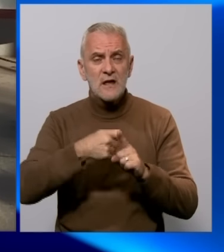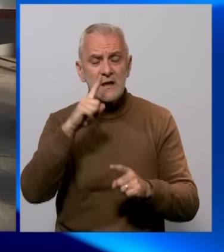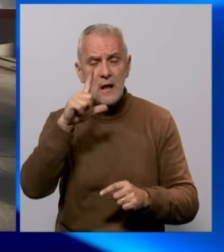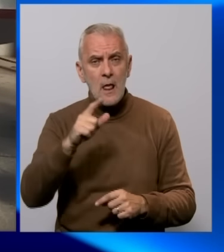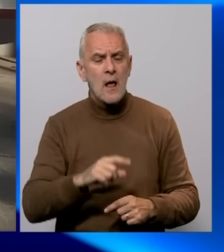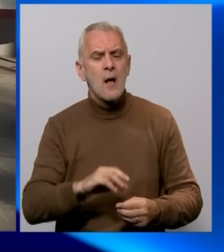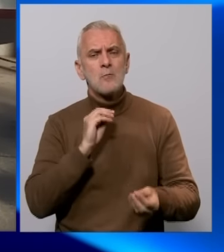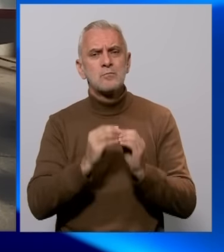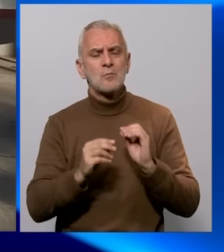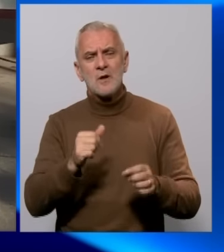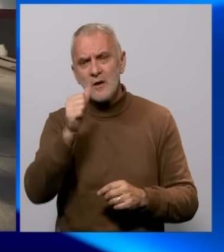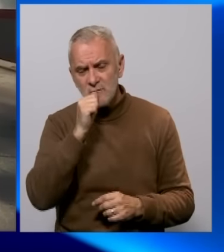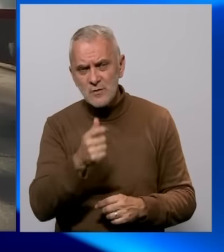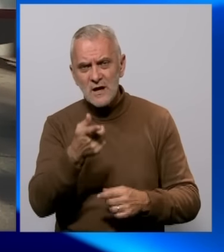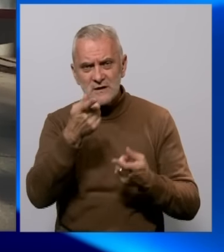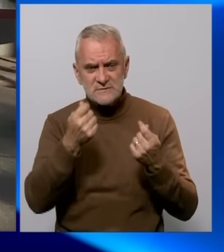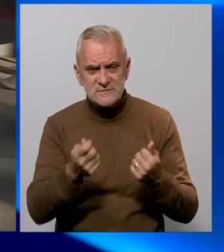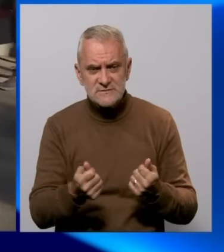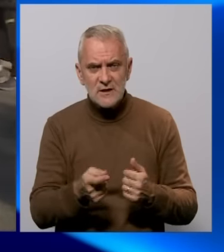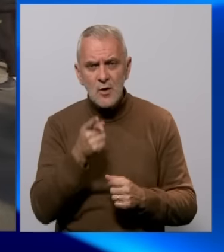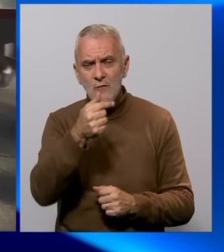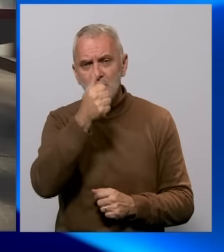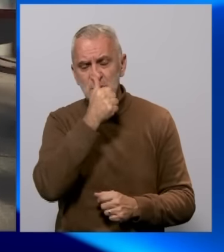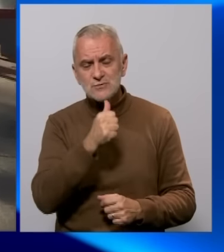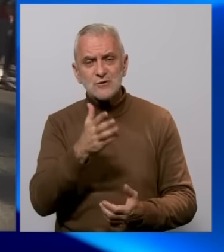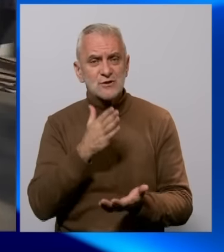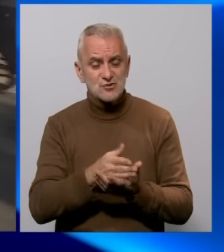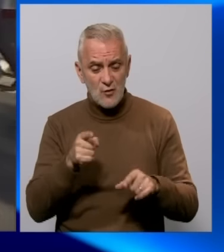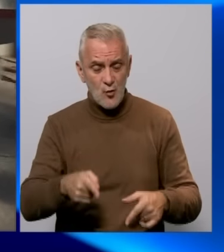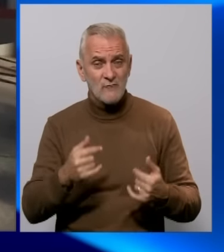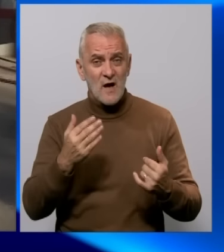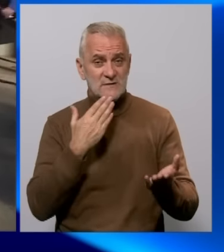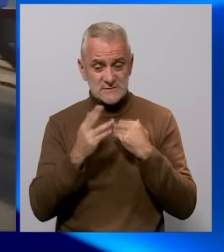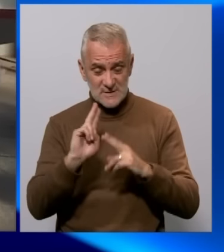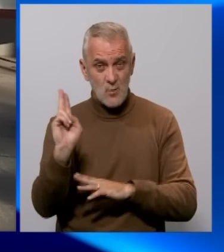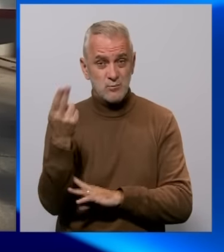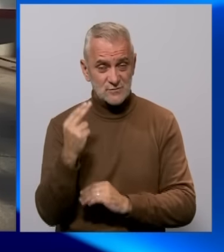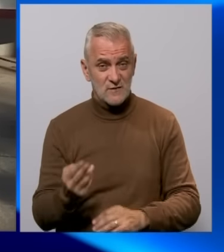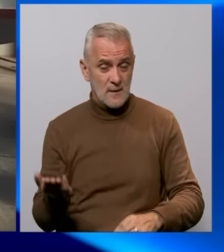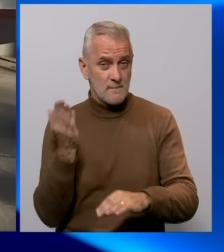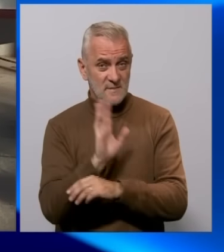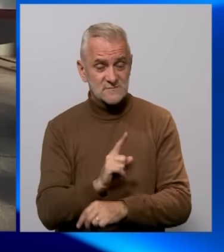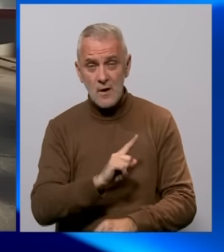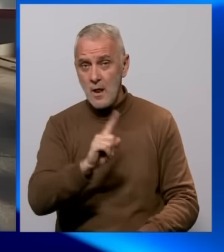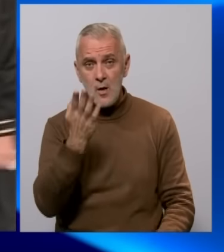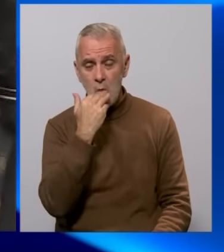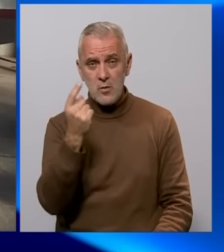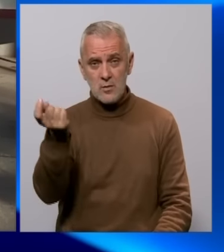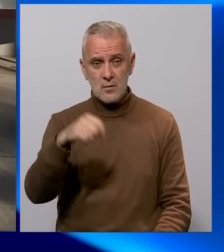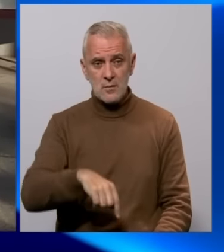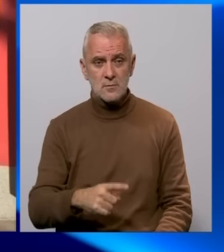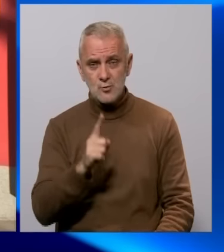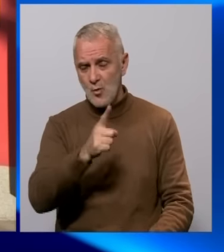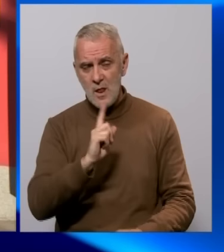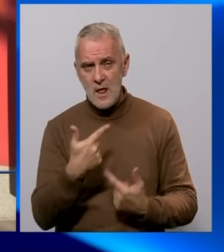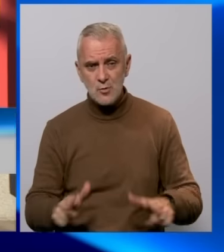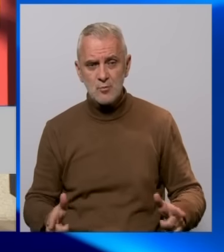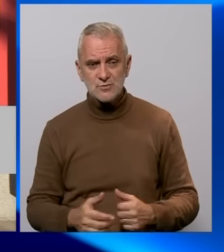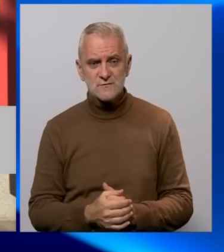vode, isporukama vode pa do ovoga što se danas dešava. I na ovaj današnji sastanak su pozvani predstavnici, niko se ne odaziva, to je za nas nedopustivo.